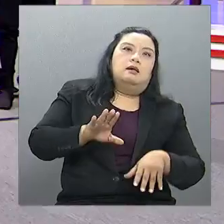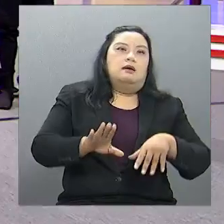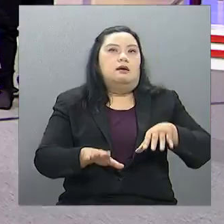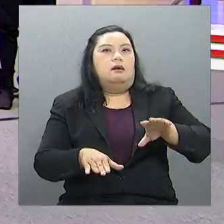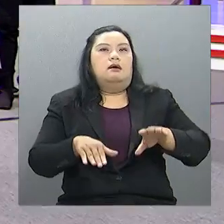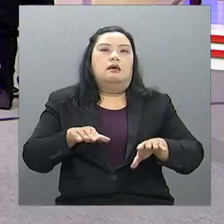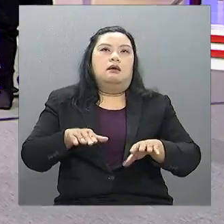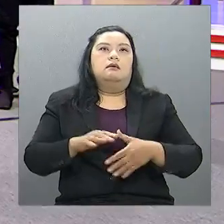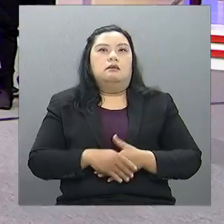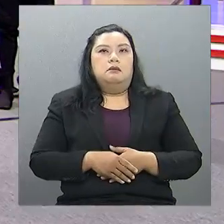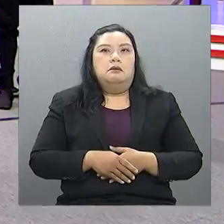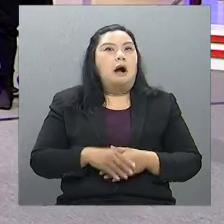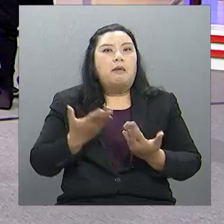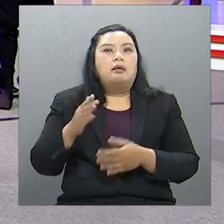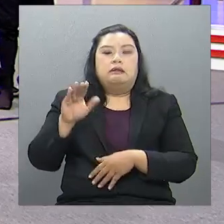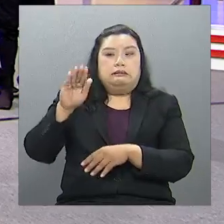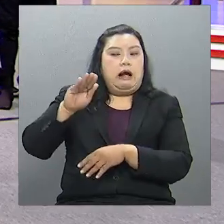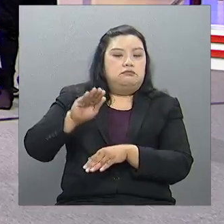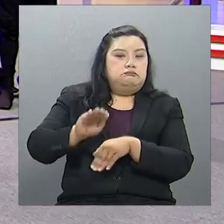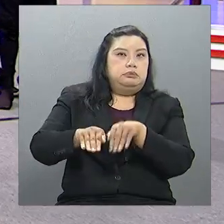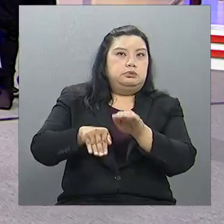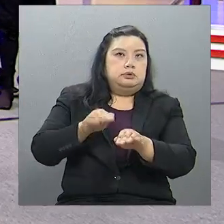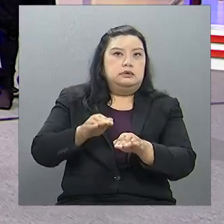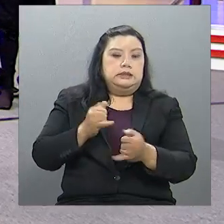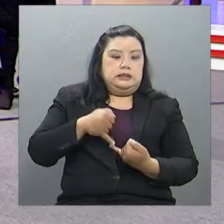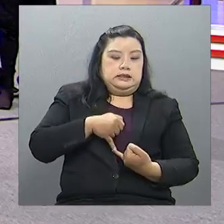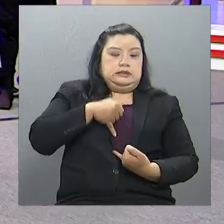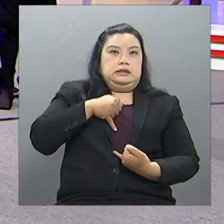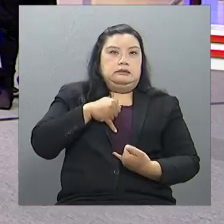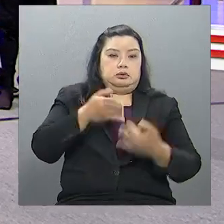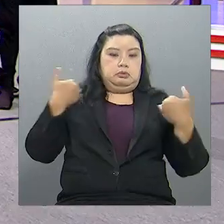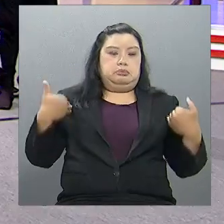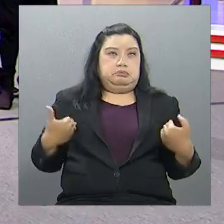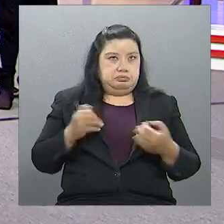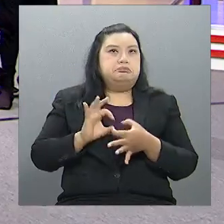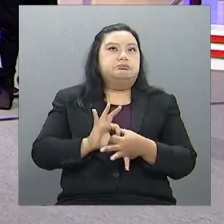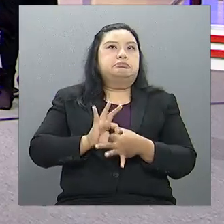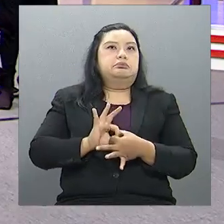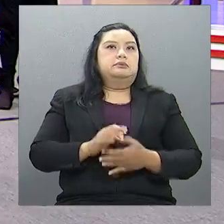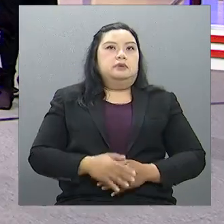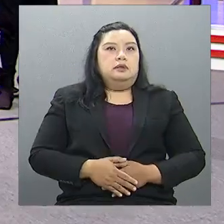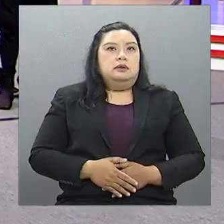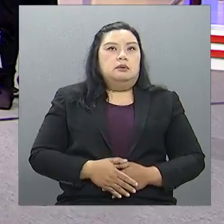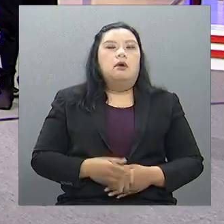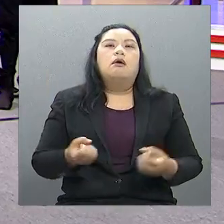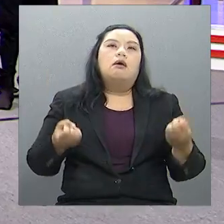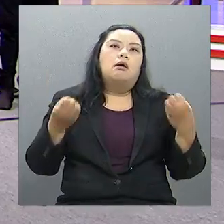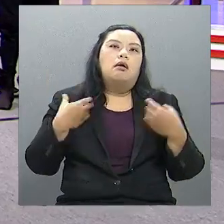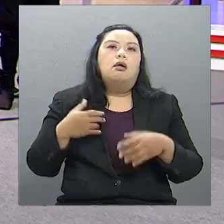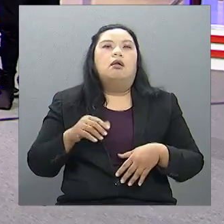เตมคือตเป็พวกโทษนไป